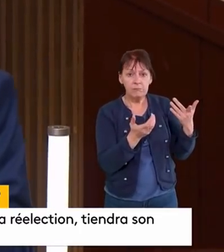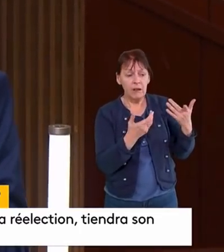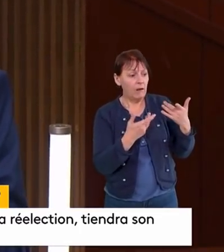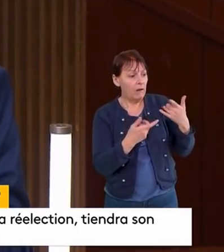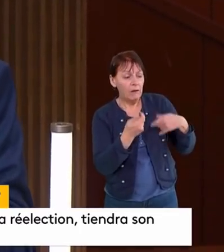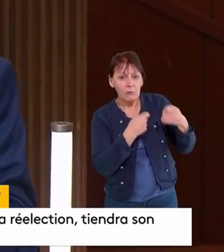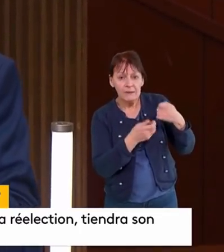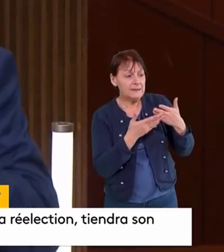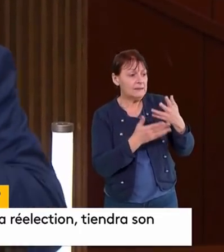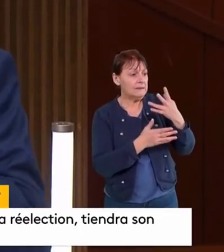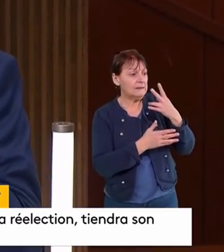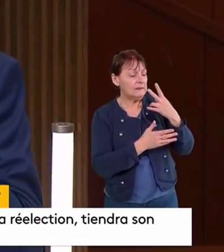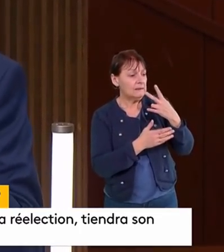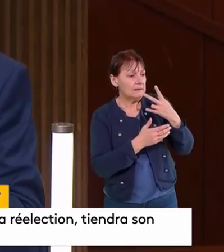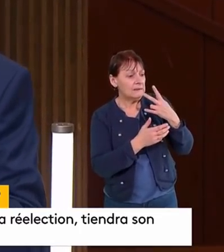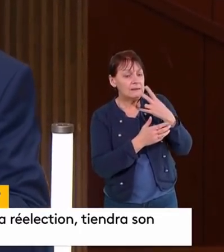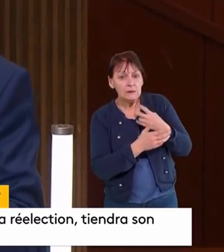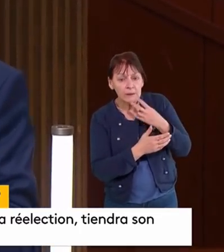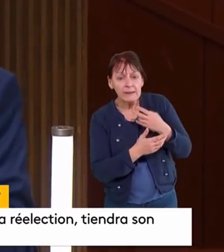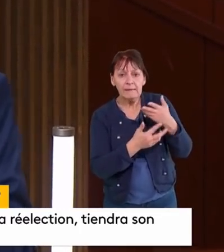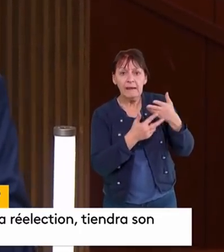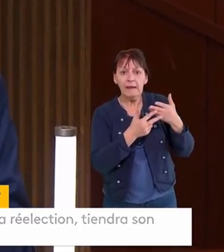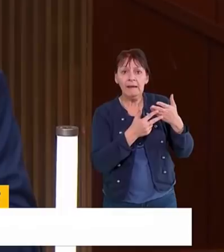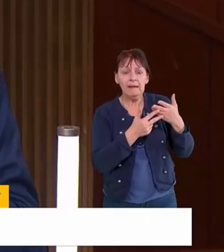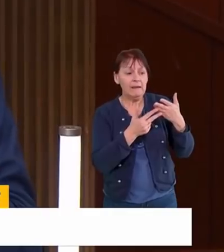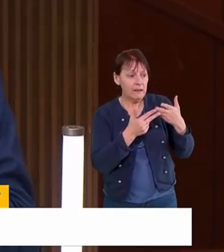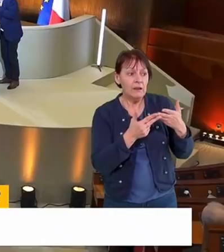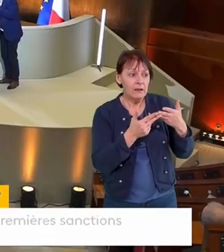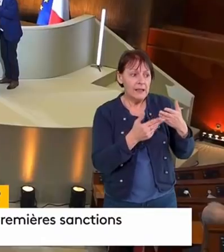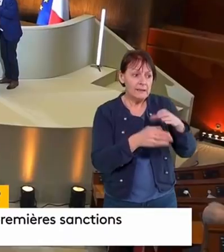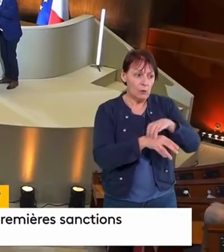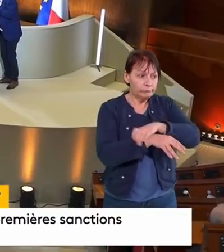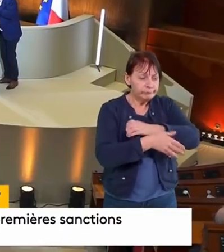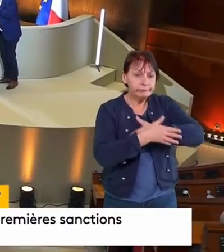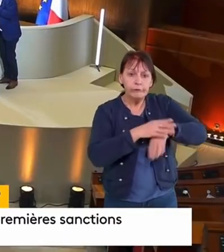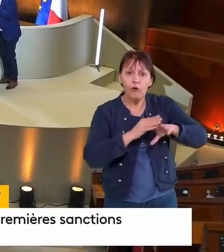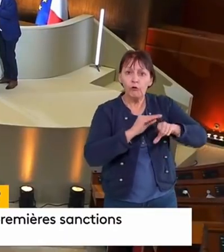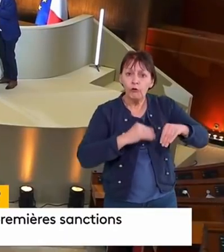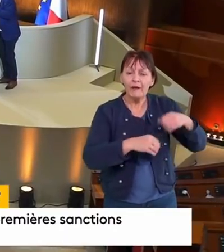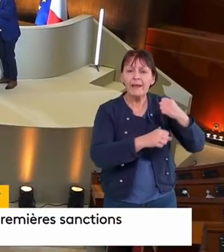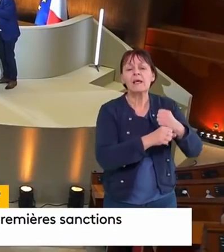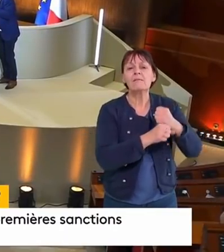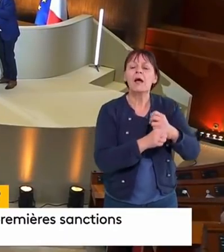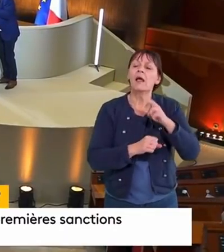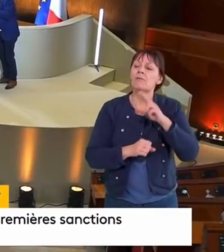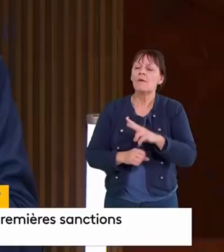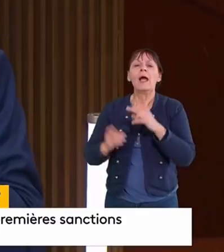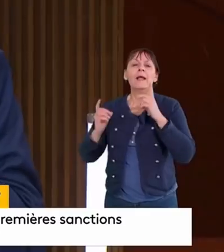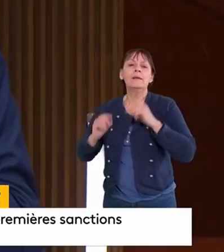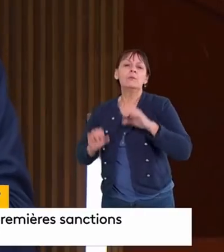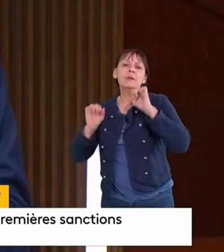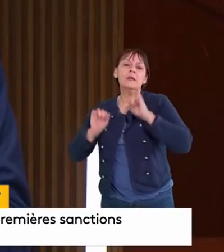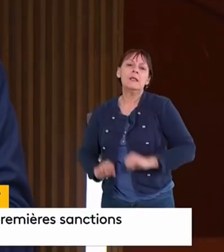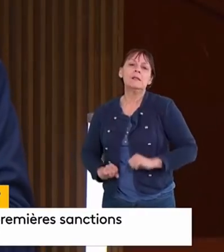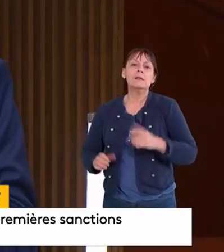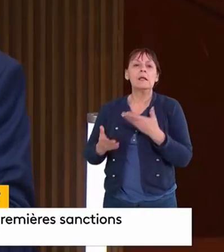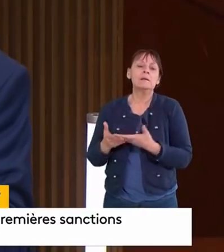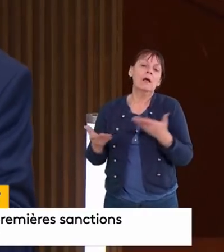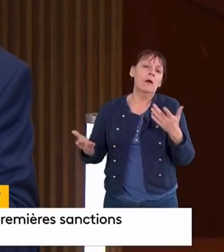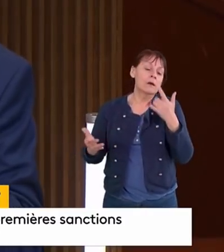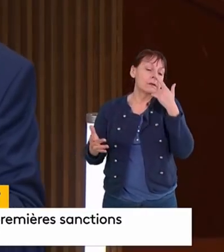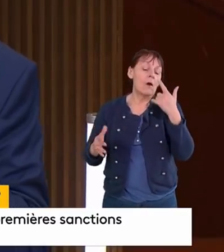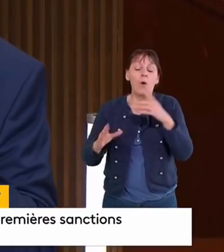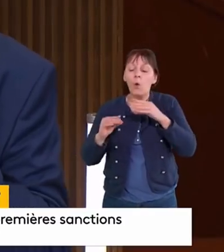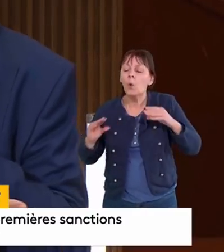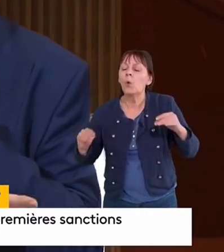citoyenneté, ceux qui ont aussi les pieds dans la glaise. Et quand je dis ça, je ne dis pas que les députés, les sénateurs ne l'ont pas, mais ils l'ont différemment. Les